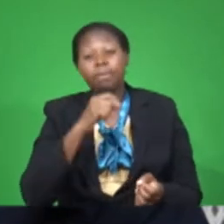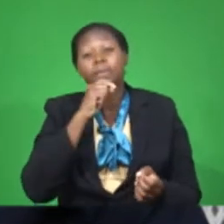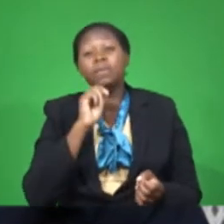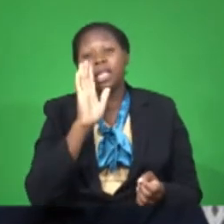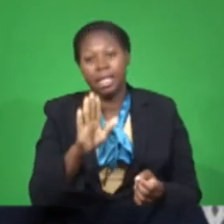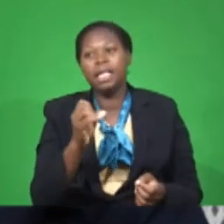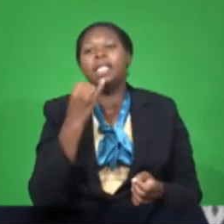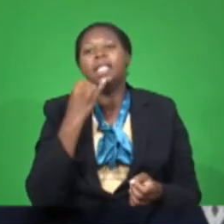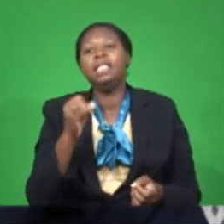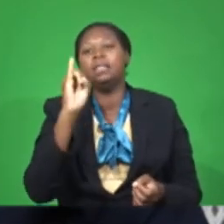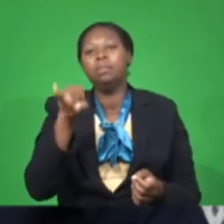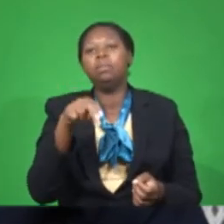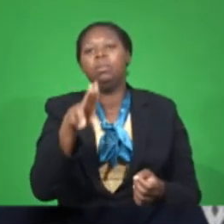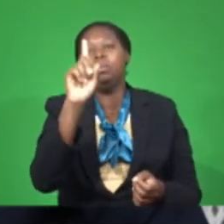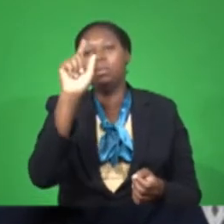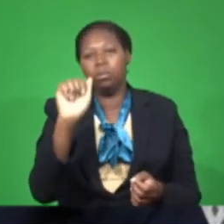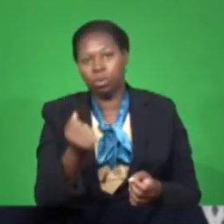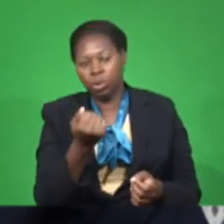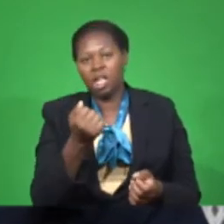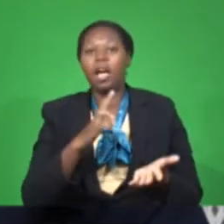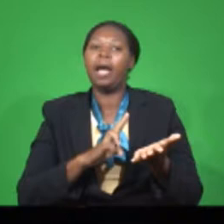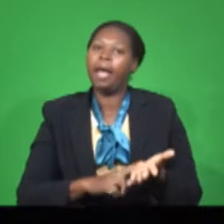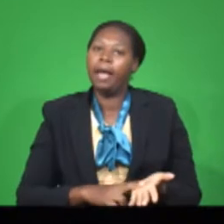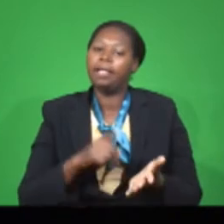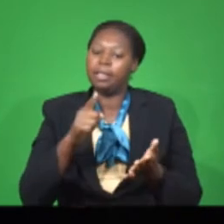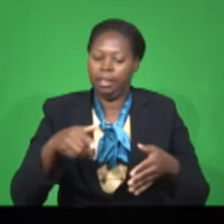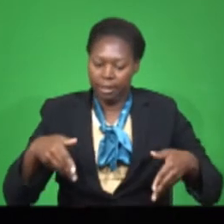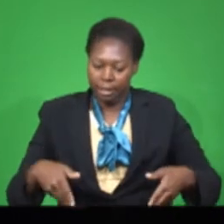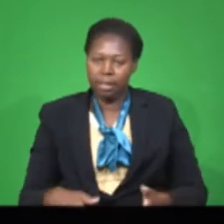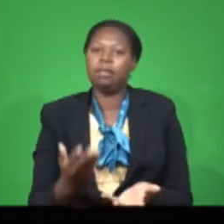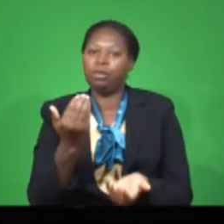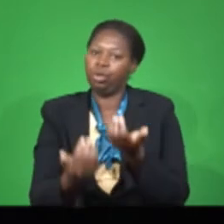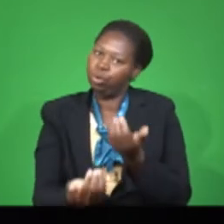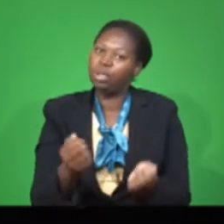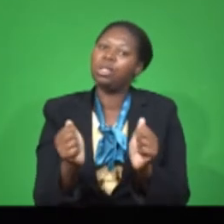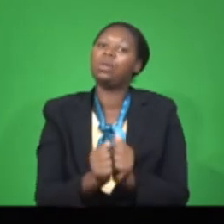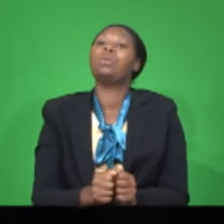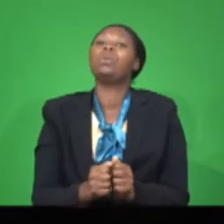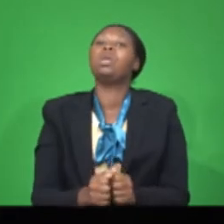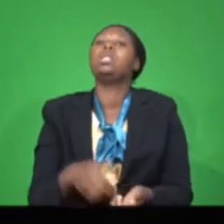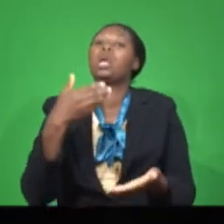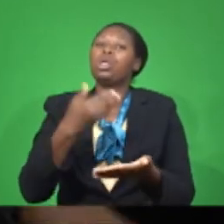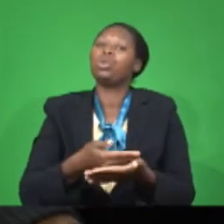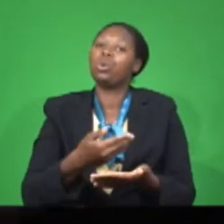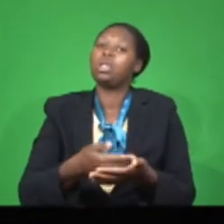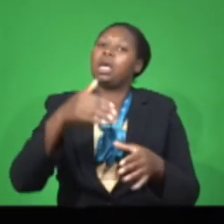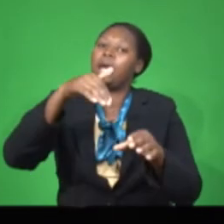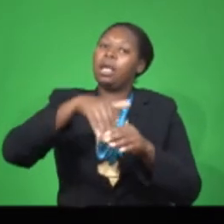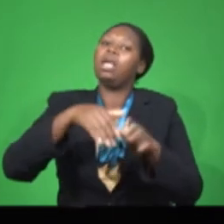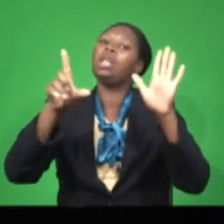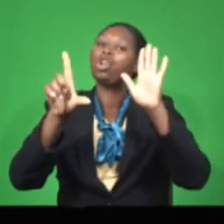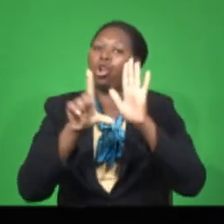anobva abereka mwana nemuroora. Nina kushereketa kunoita panyika pano. Mwana uyo onzi Perezi. Ndisekuru futi